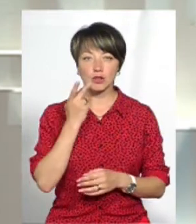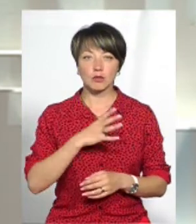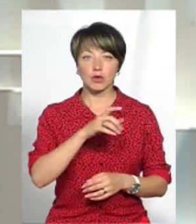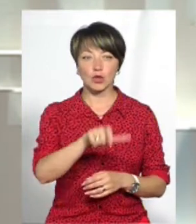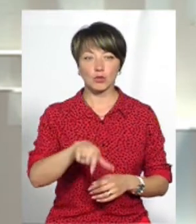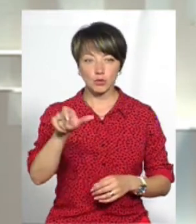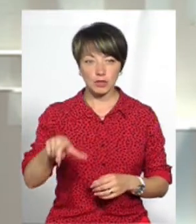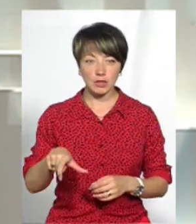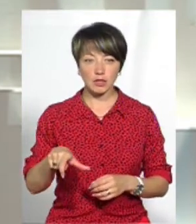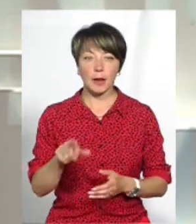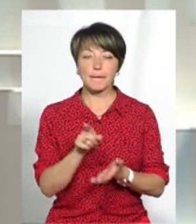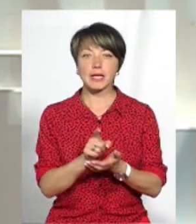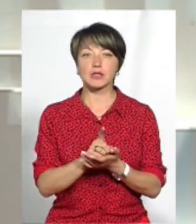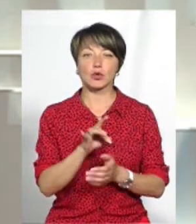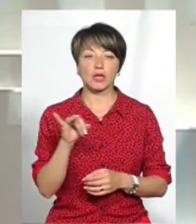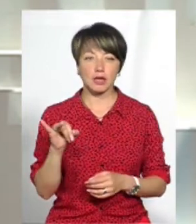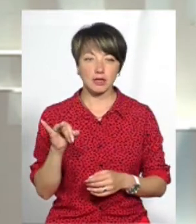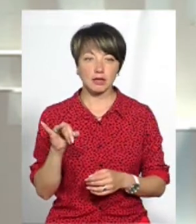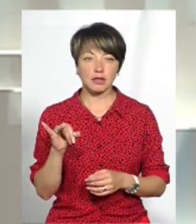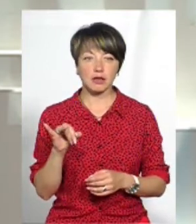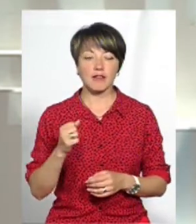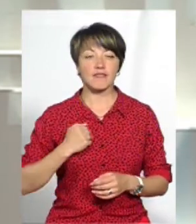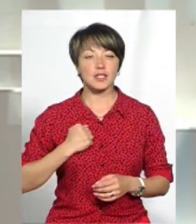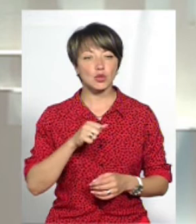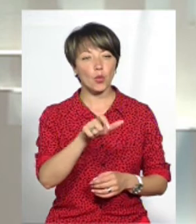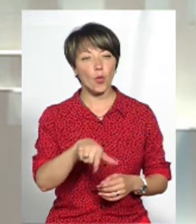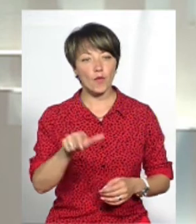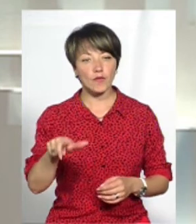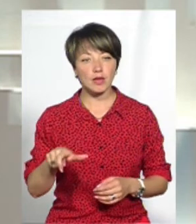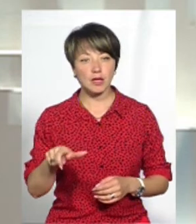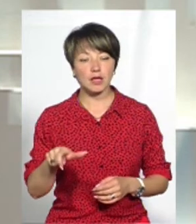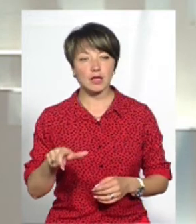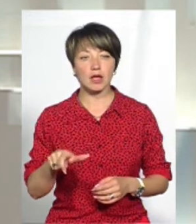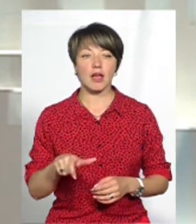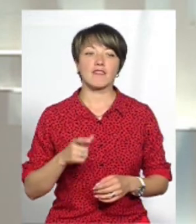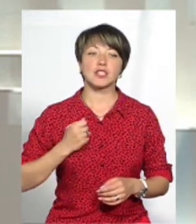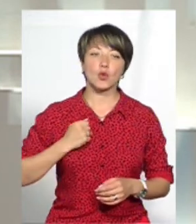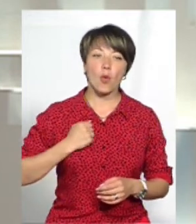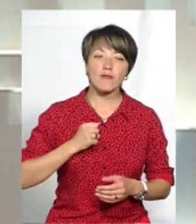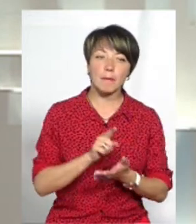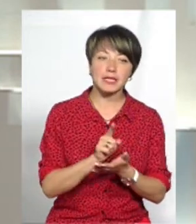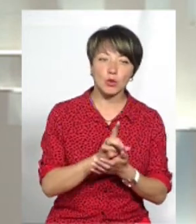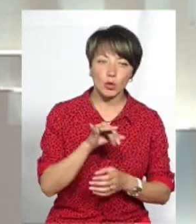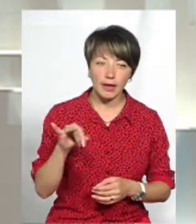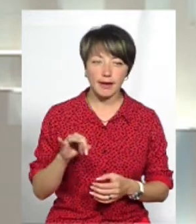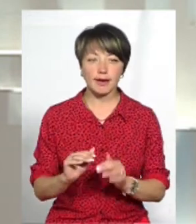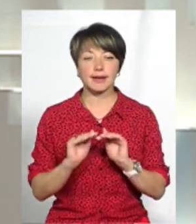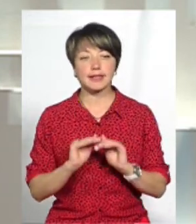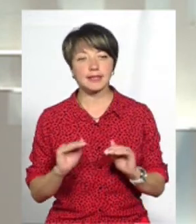це люди, пенсіонери, військові, військові пенсіонери,